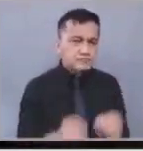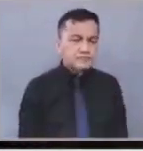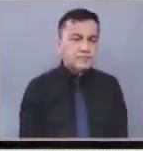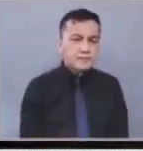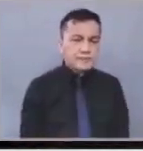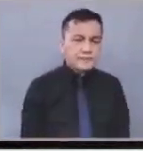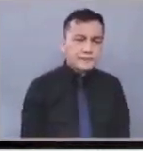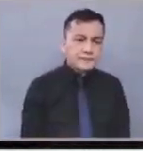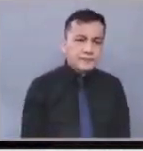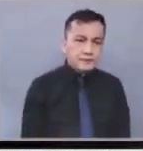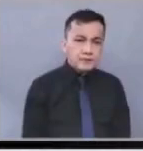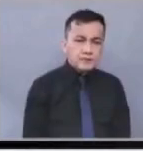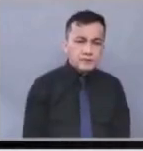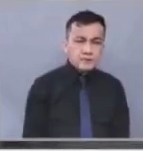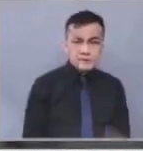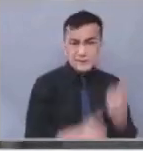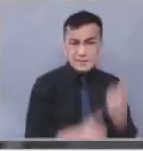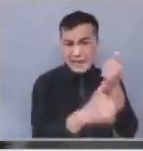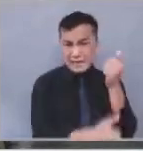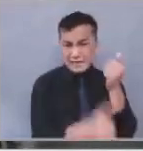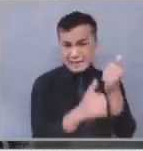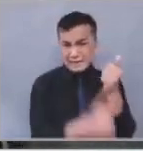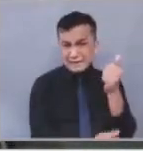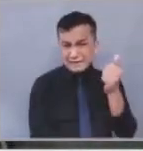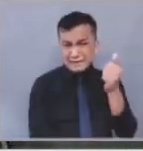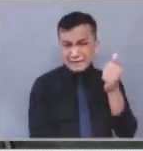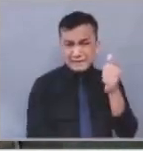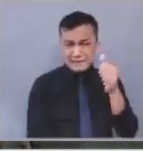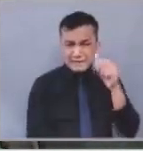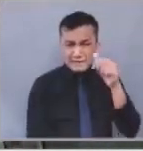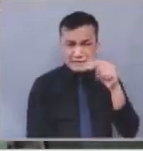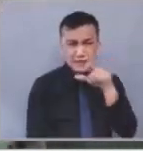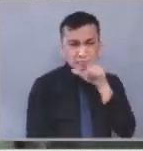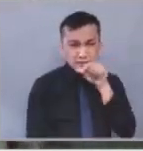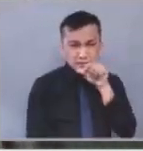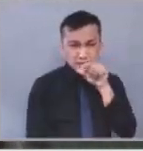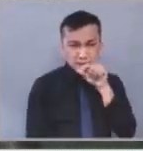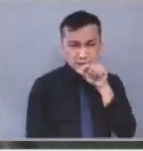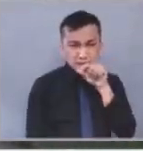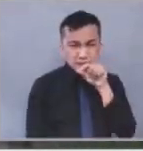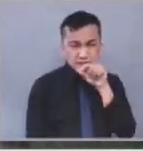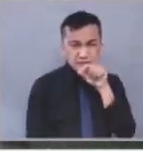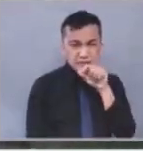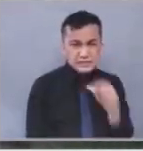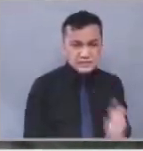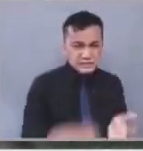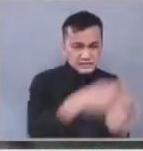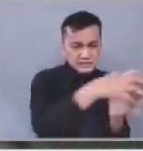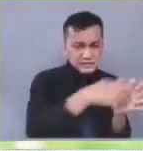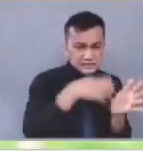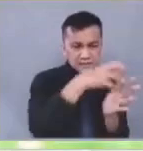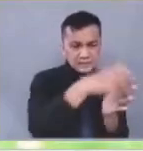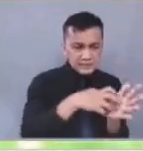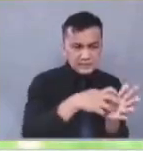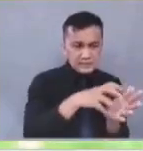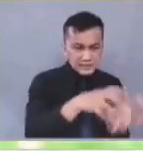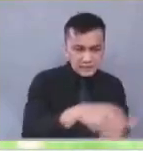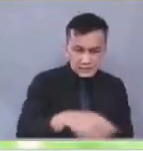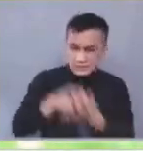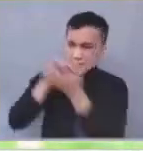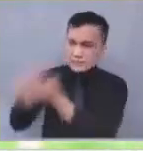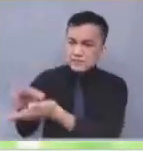mga manure ng kuwela, no, daily ni-scrape yan. Tapos dinadala doon sa aming biogas